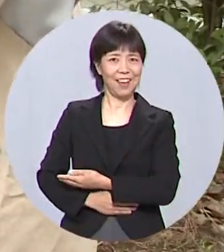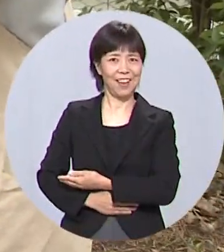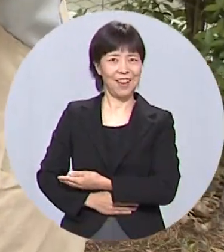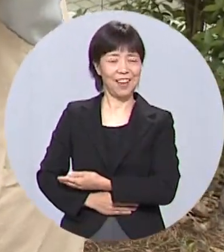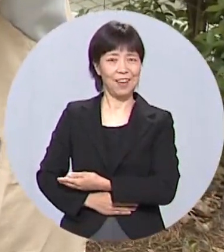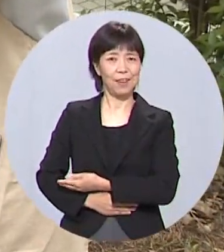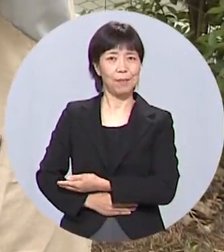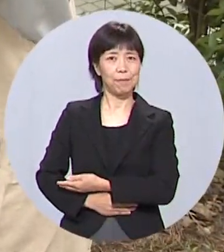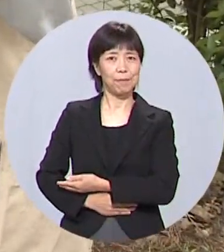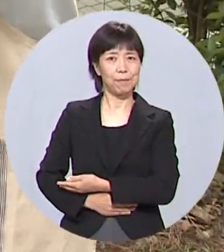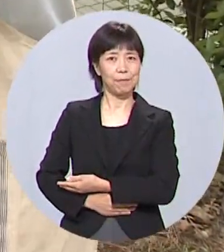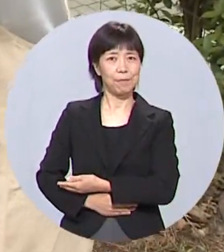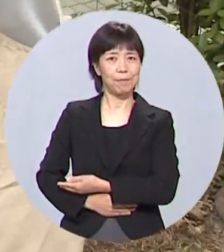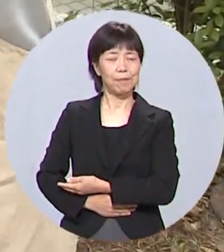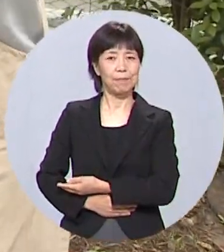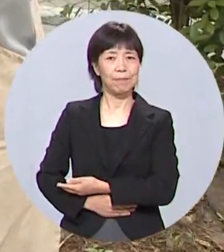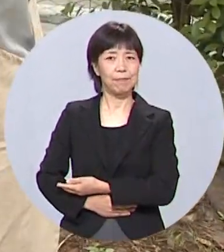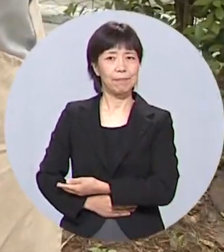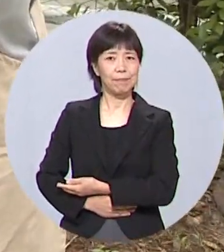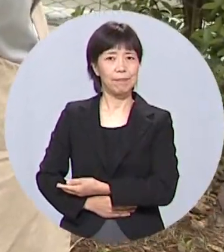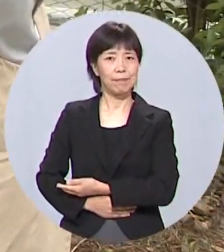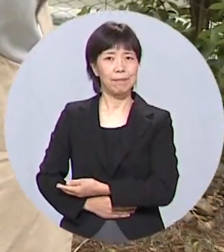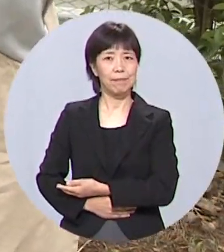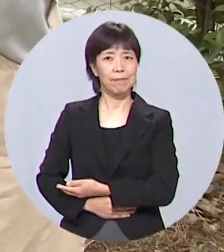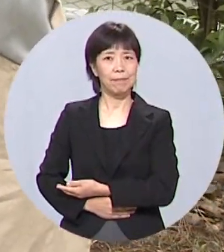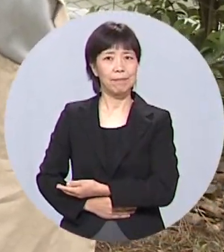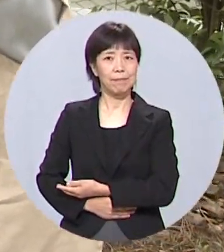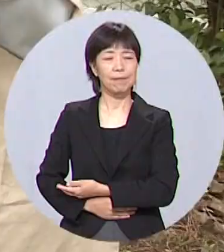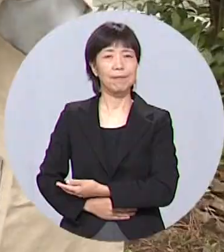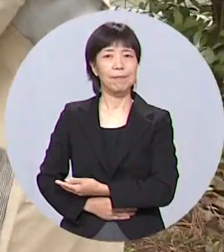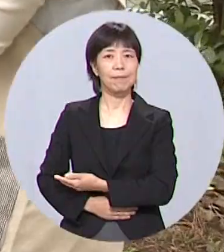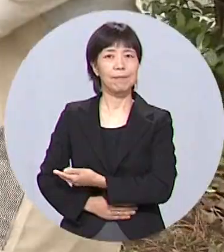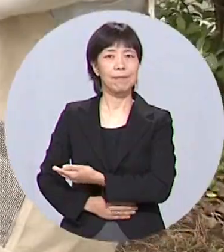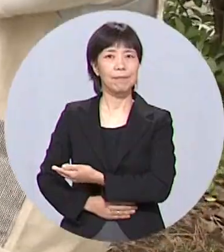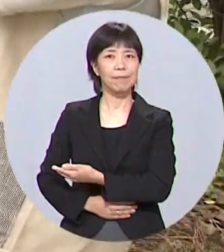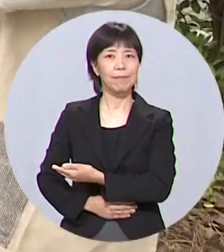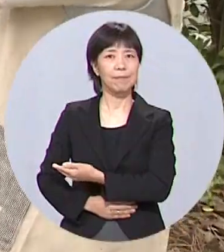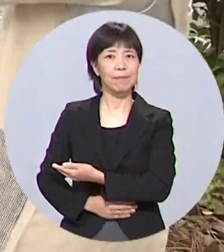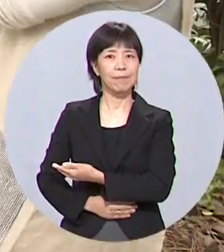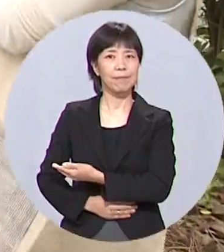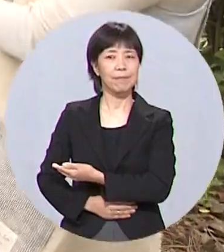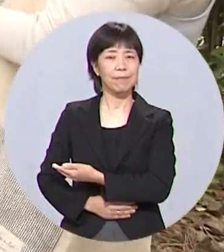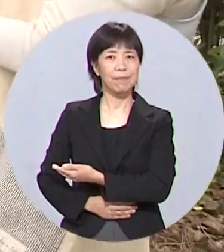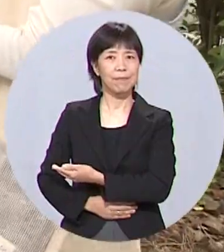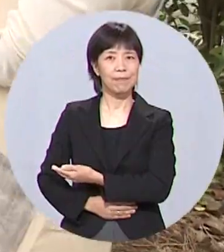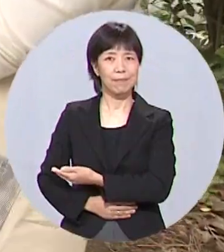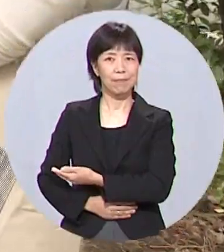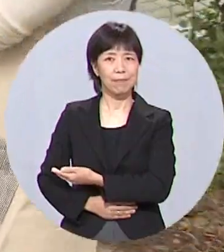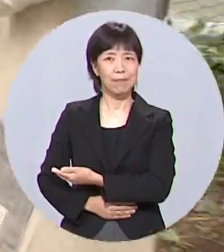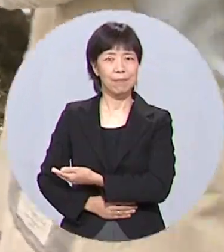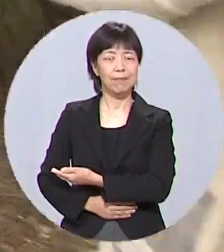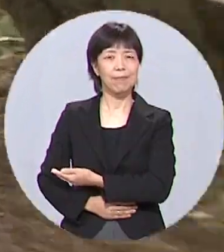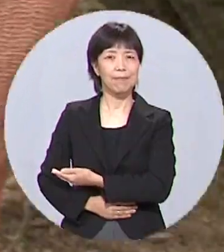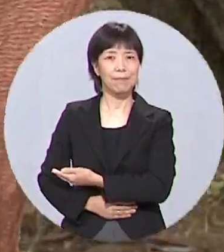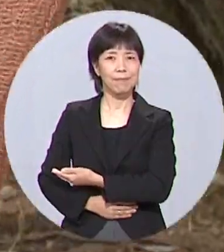せーの、 こっちこう持ってください、 はい、はい、 せーの、 じゃーん、あ